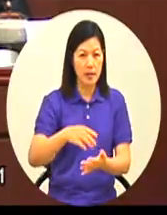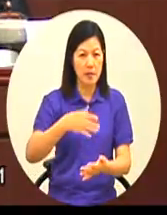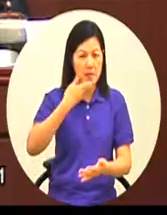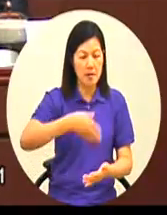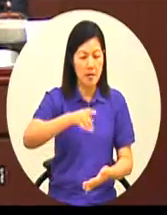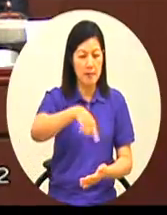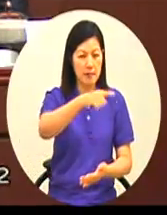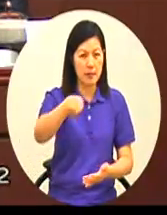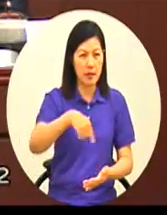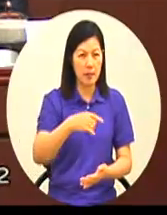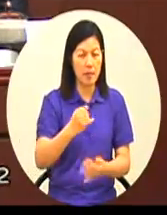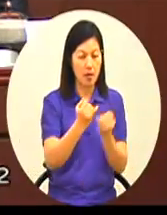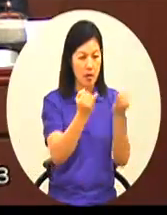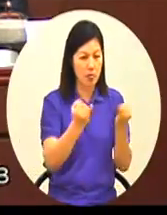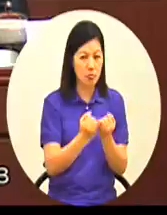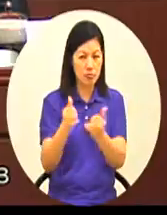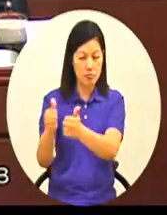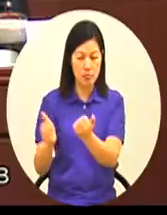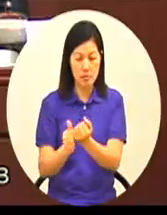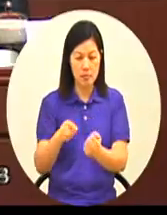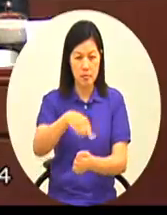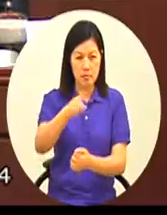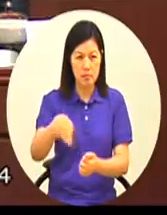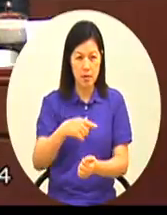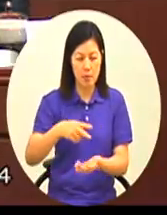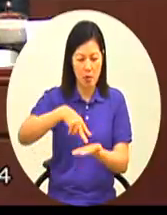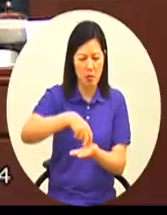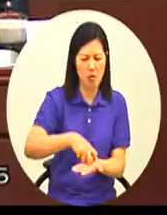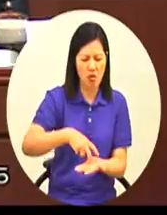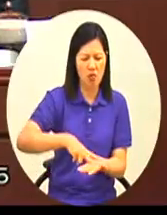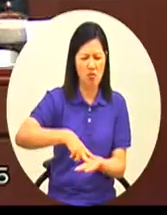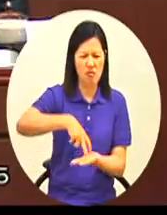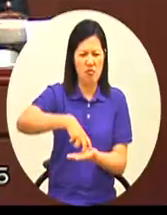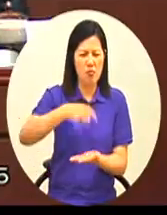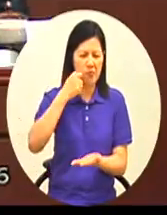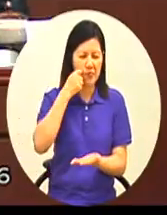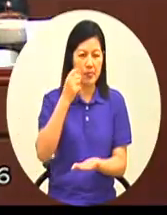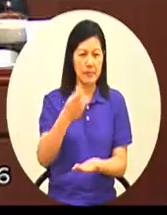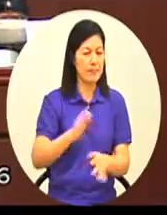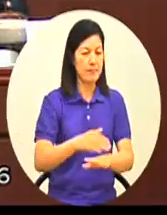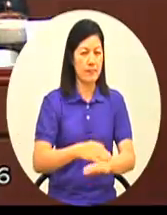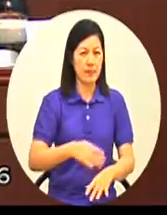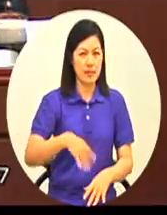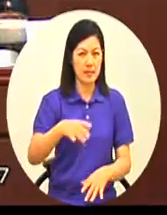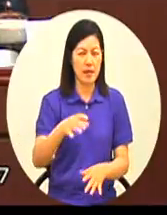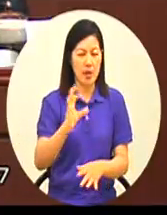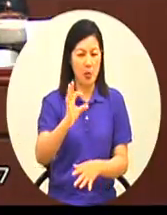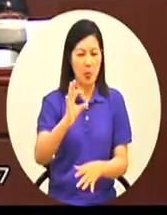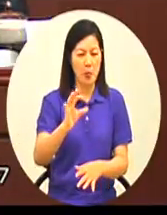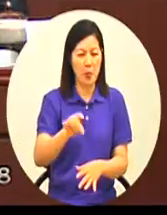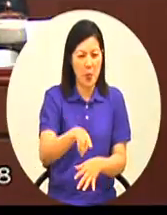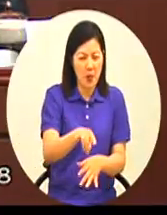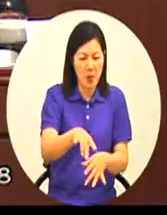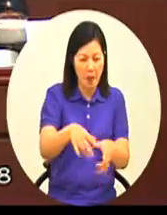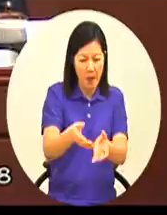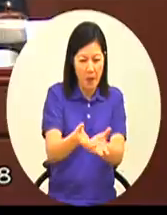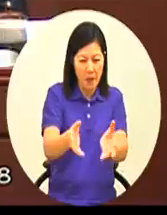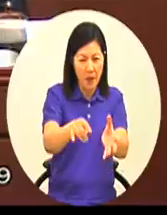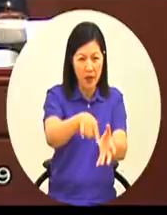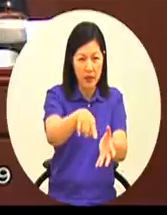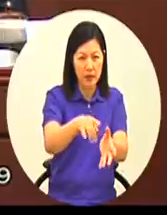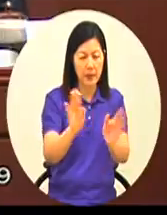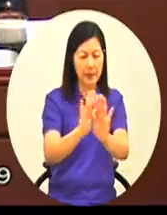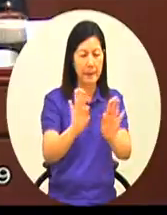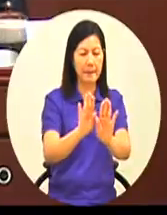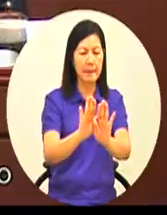的女性或者说男性，每个人的孤立卡没起来先。然后我们在每个小便斗，我们都还都有门，那甚至